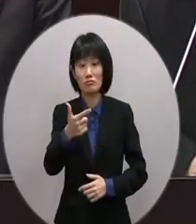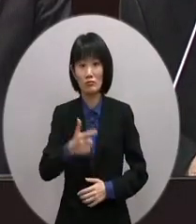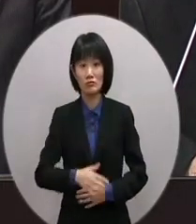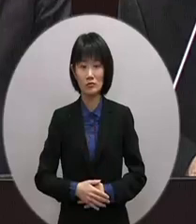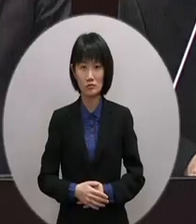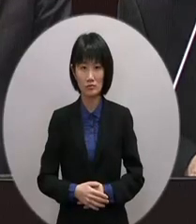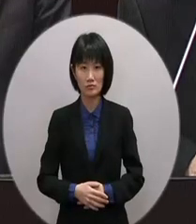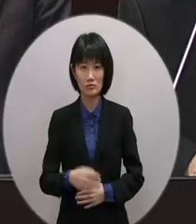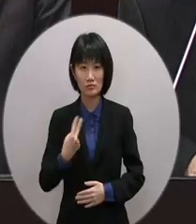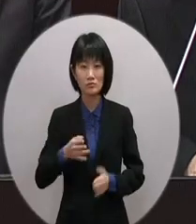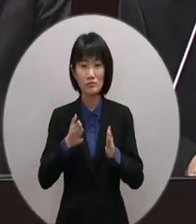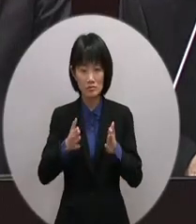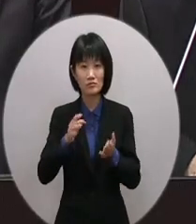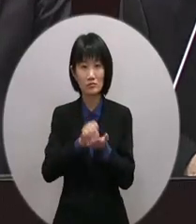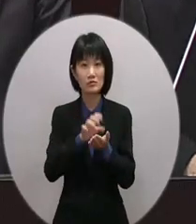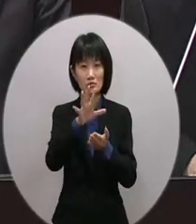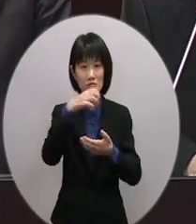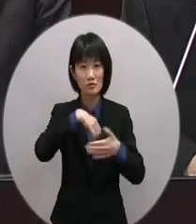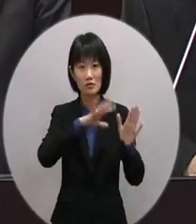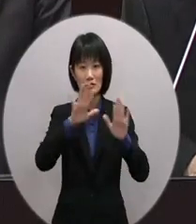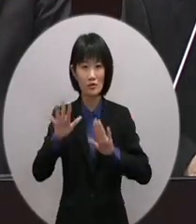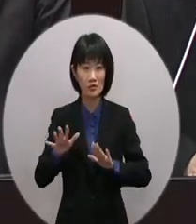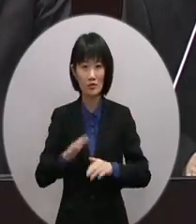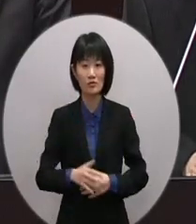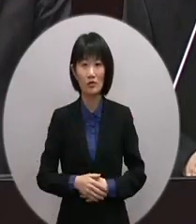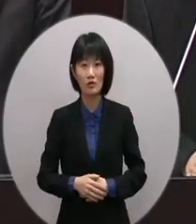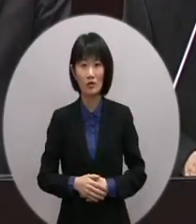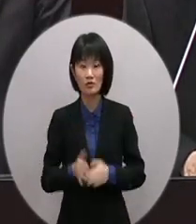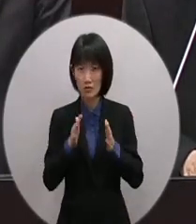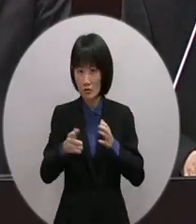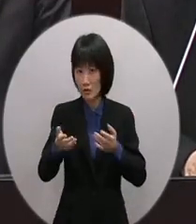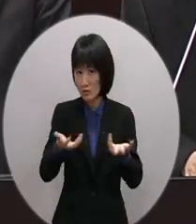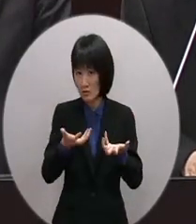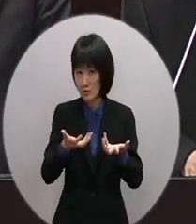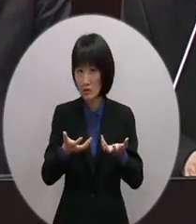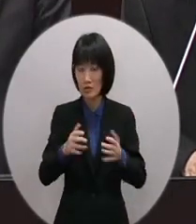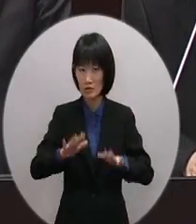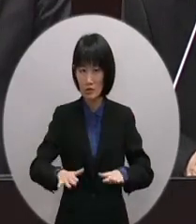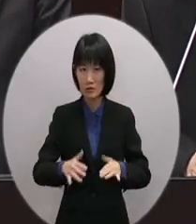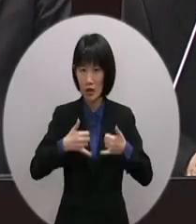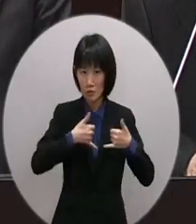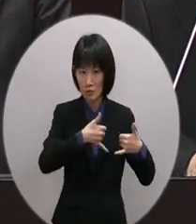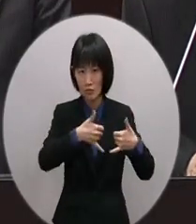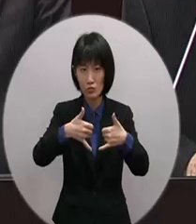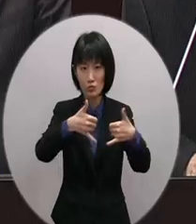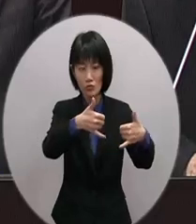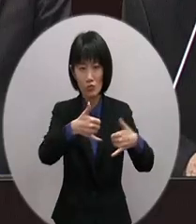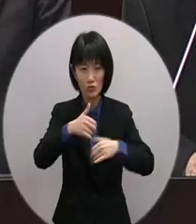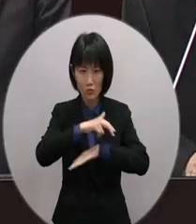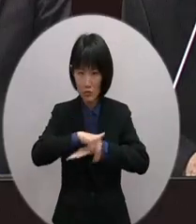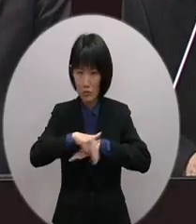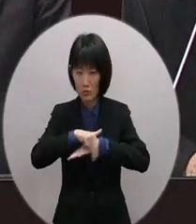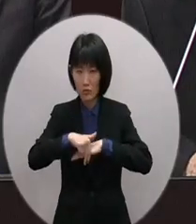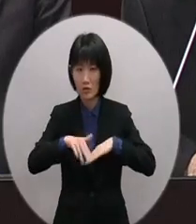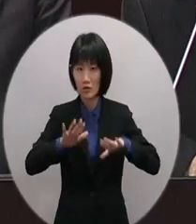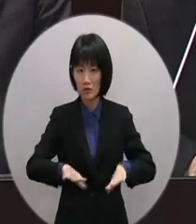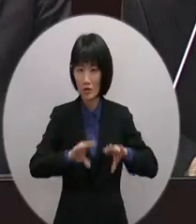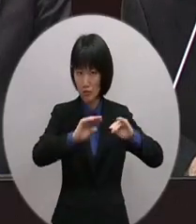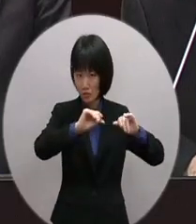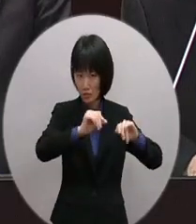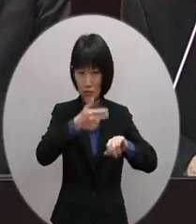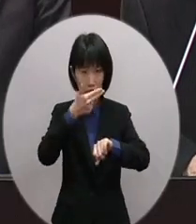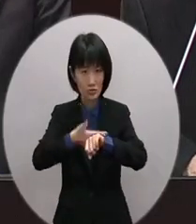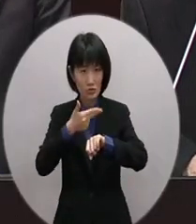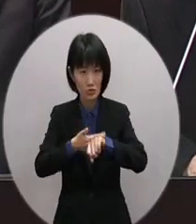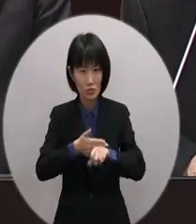面向各位来答复的立场。我们对于这个案子现在做的路线的评估，是从土木和技术上先